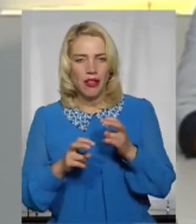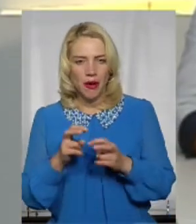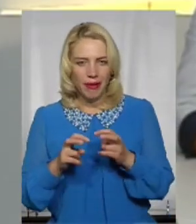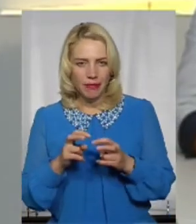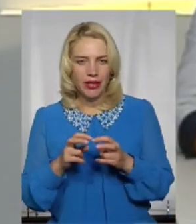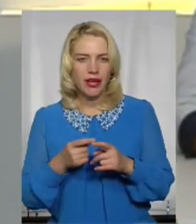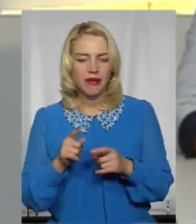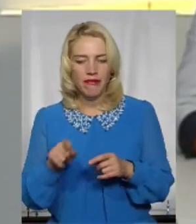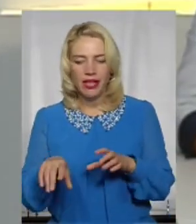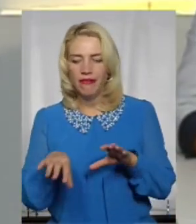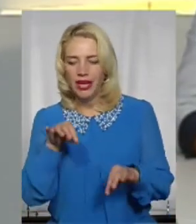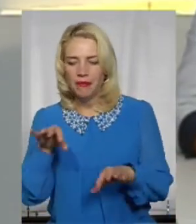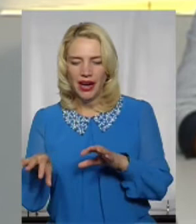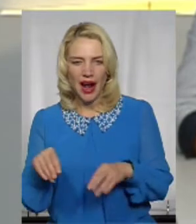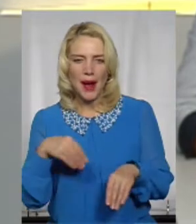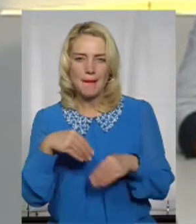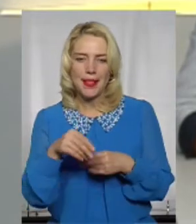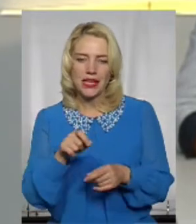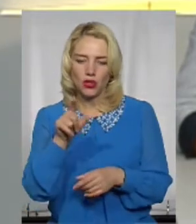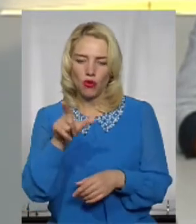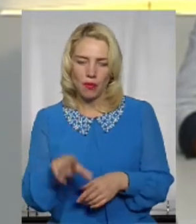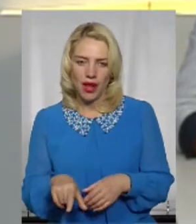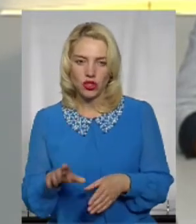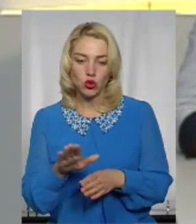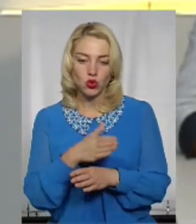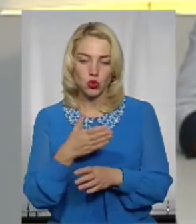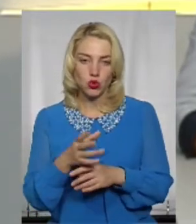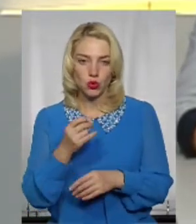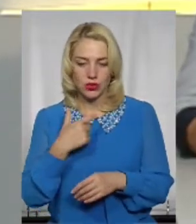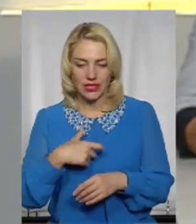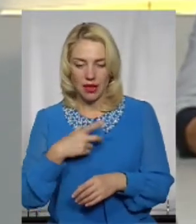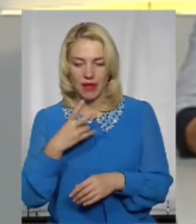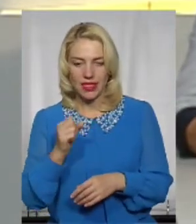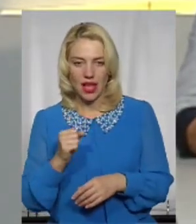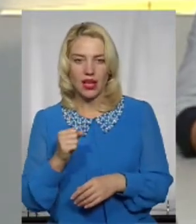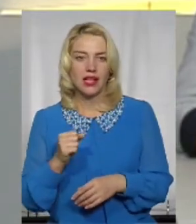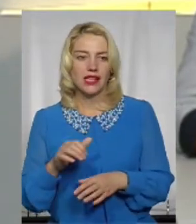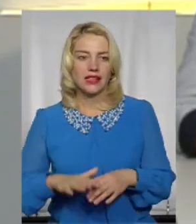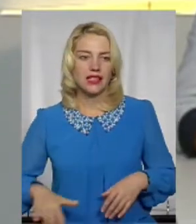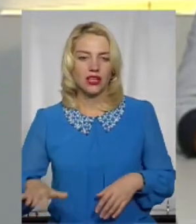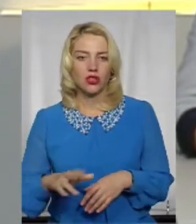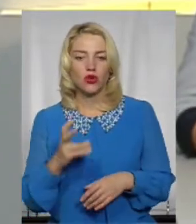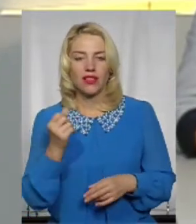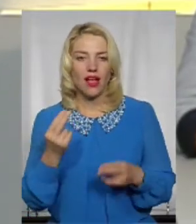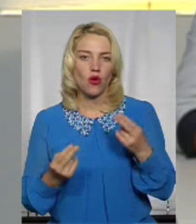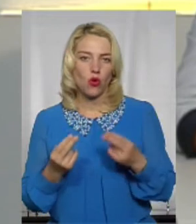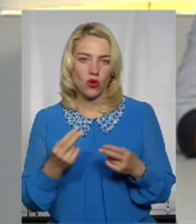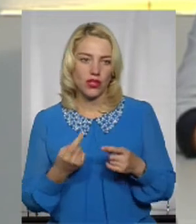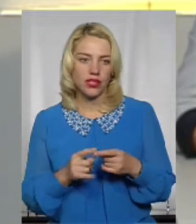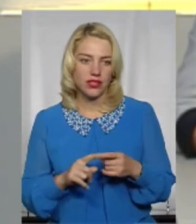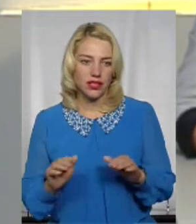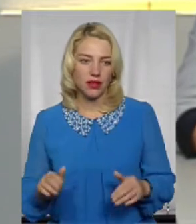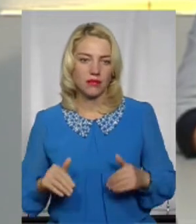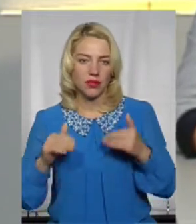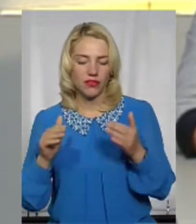він відбирає пластикову пляшку, ще й сортує в себе на території її на кольори. І це підвищує